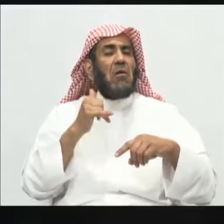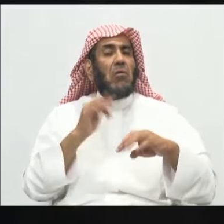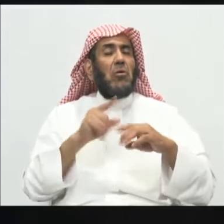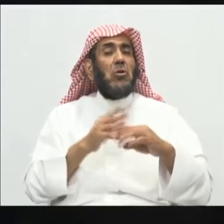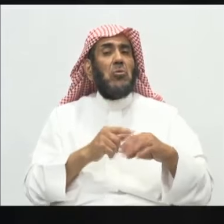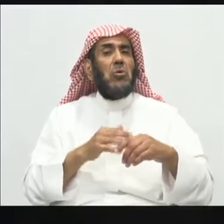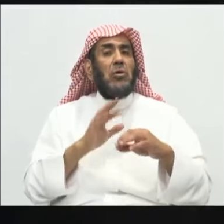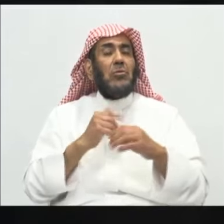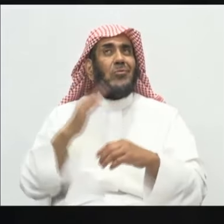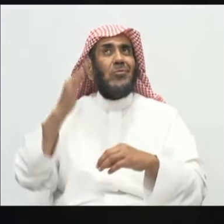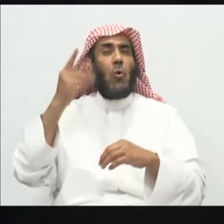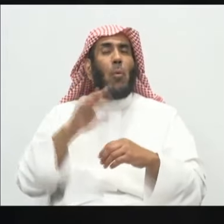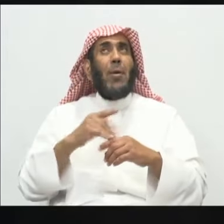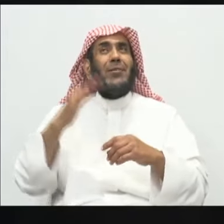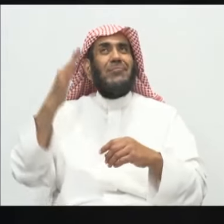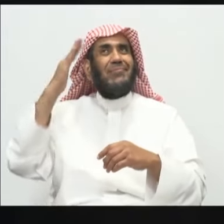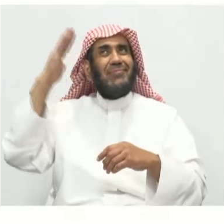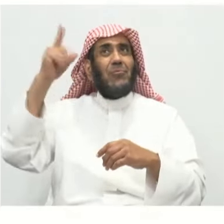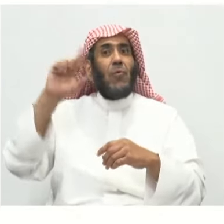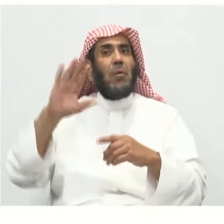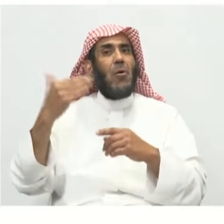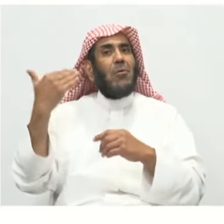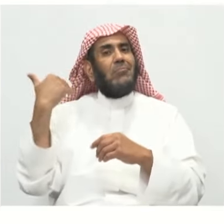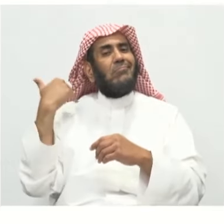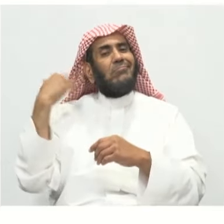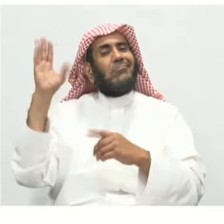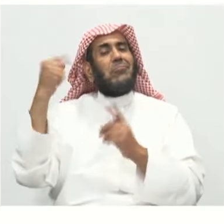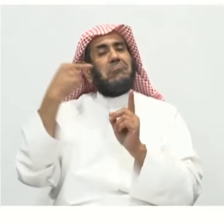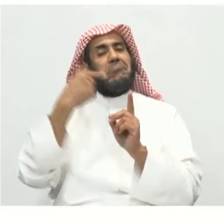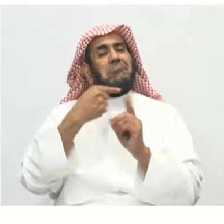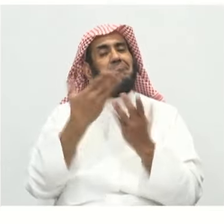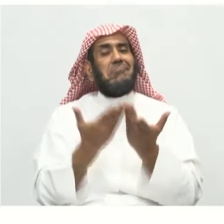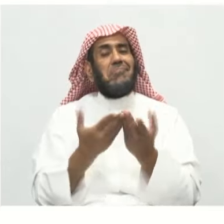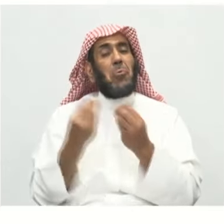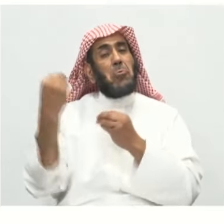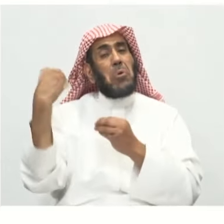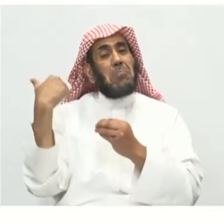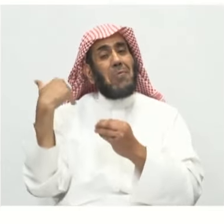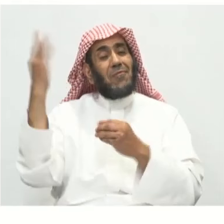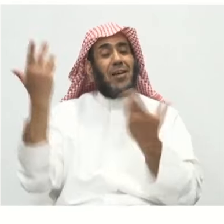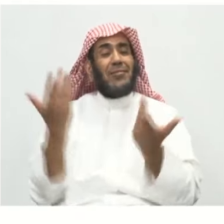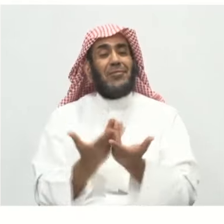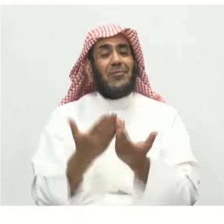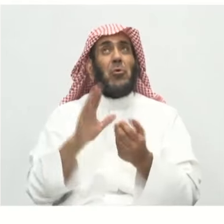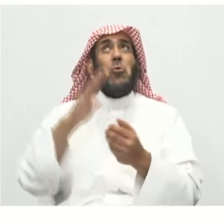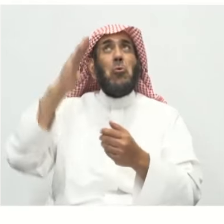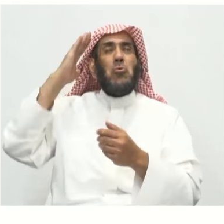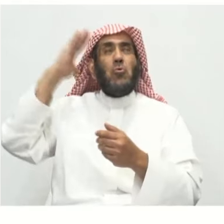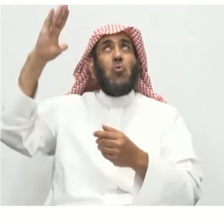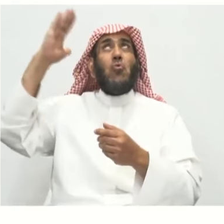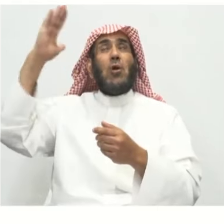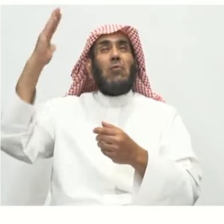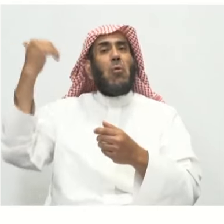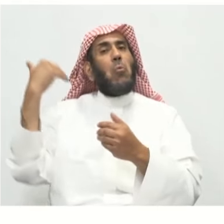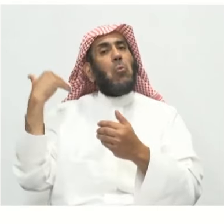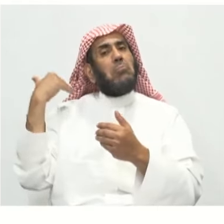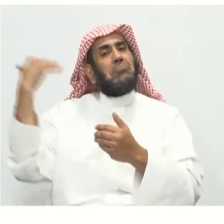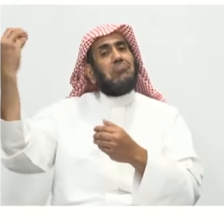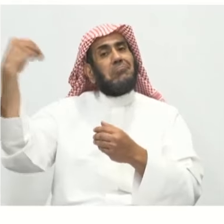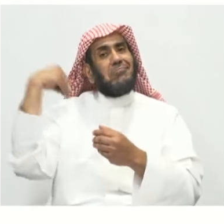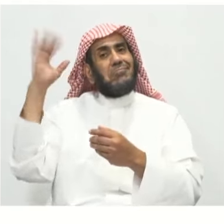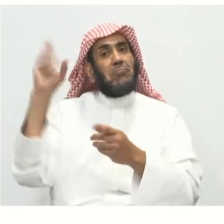الكفر اذا ومن يشكر فانما يشكر لنفسه معنى ان الشكر سيعود عليك انت في النهايه الله سبحانه وتعالى هو غني عن العالمين